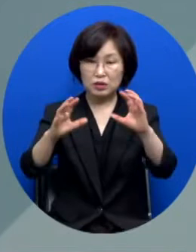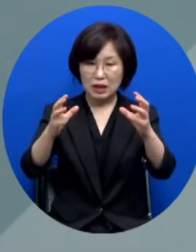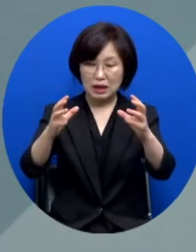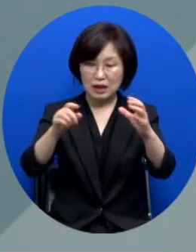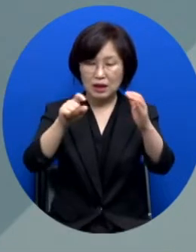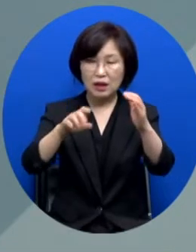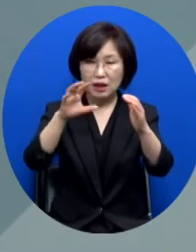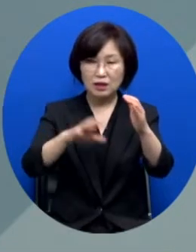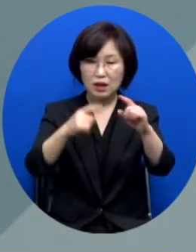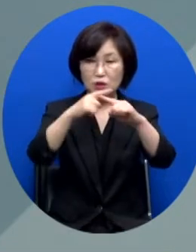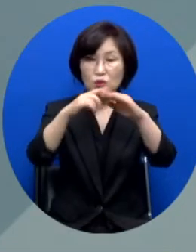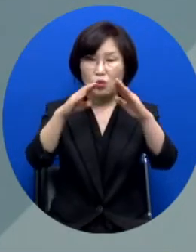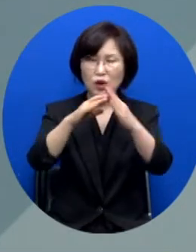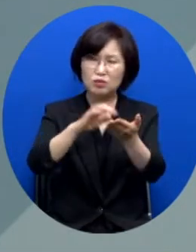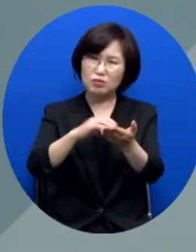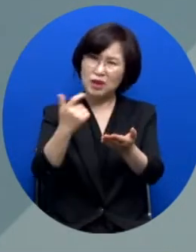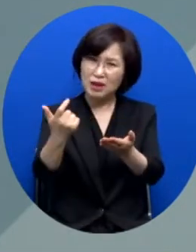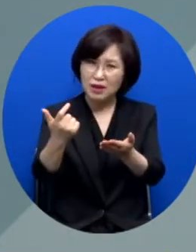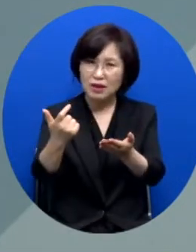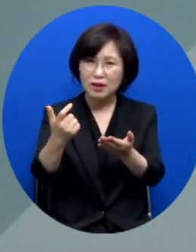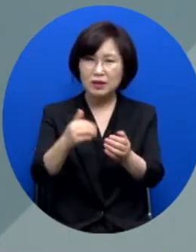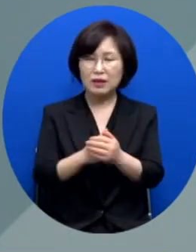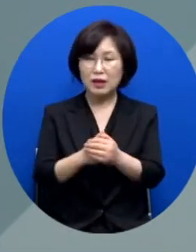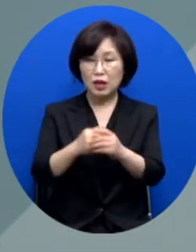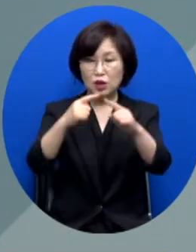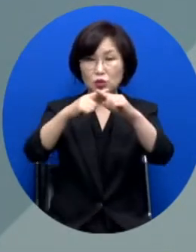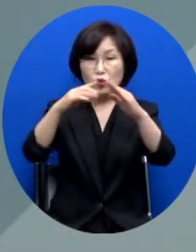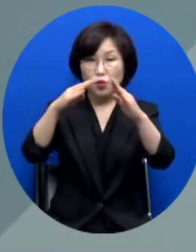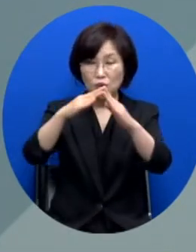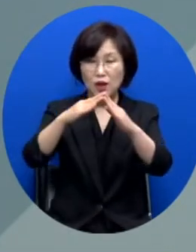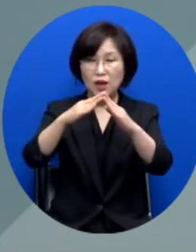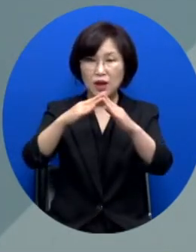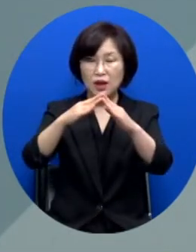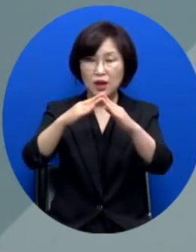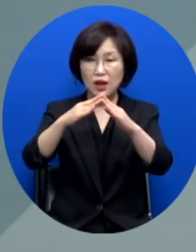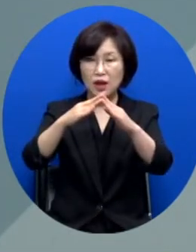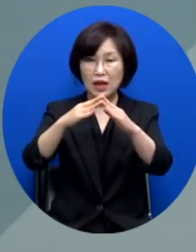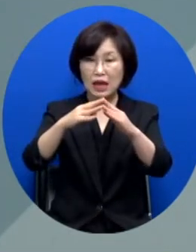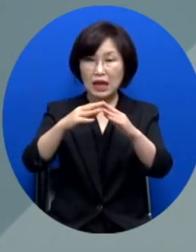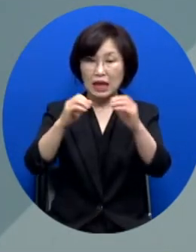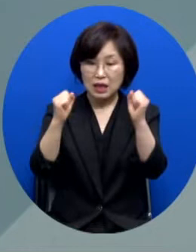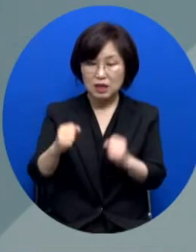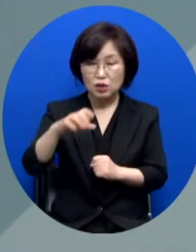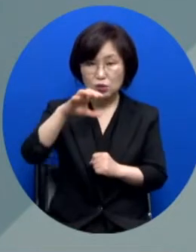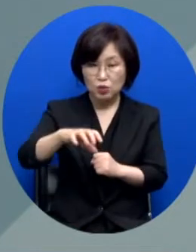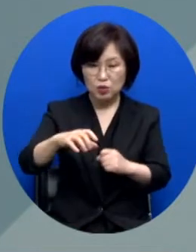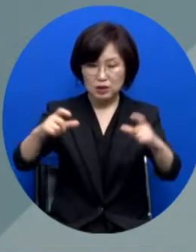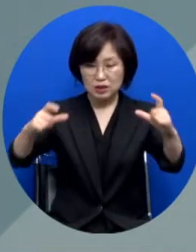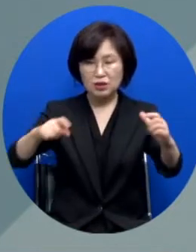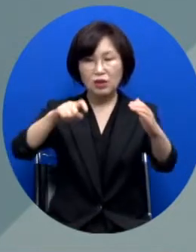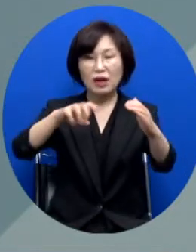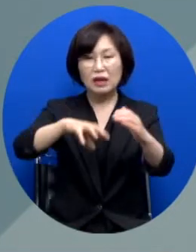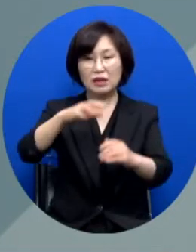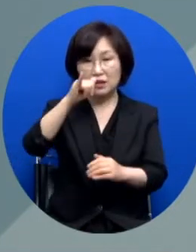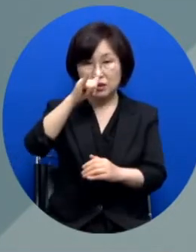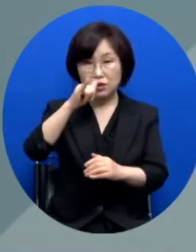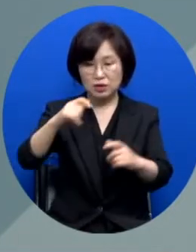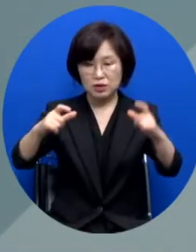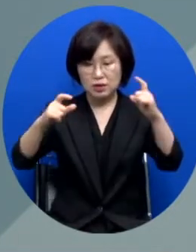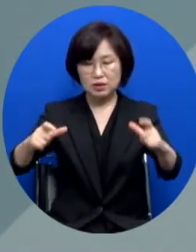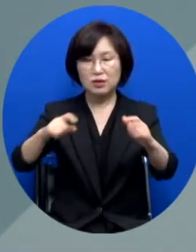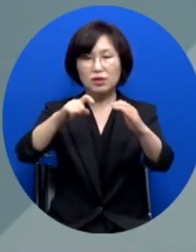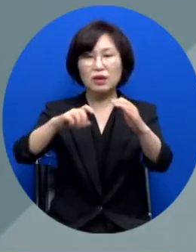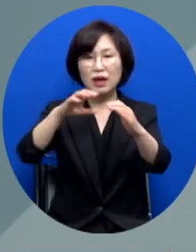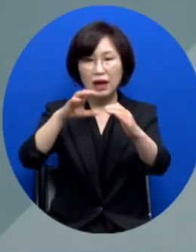교회가 얼마나 많습니까? 다 우리 교회가 위치해 있는 곳이 지역사회 안에 위치해 있잖아요. 그러면 지역사회